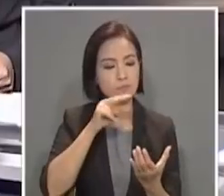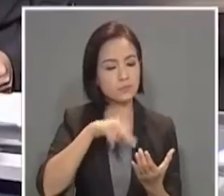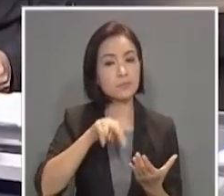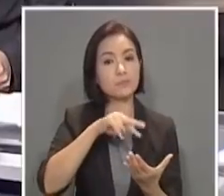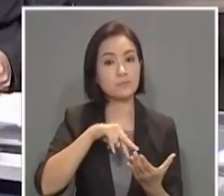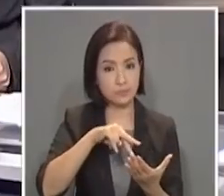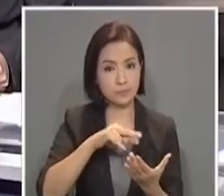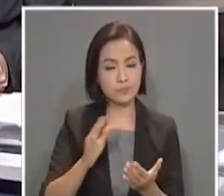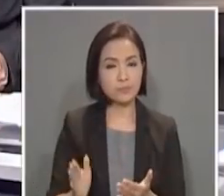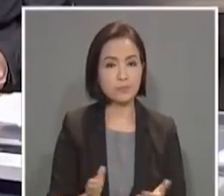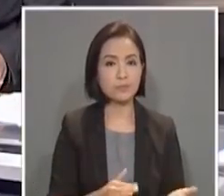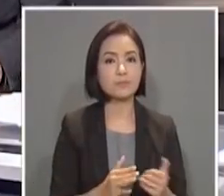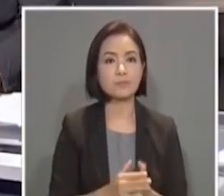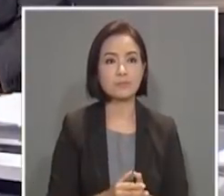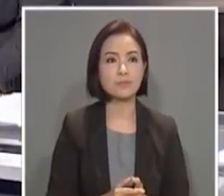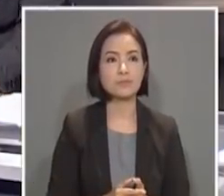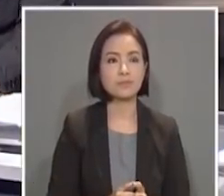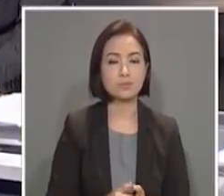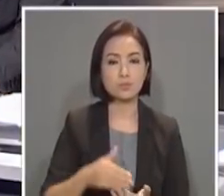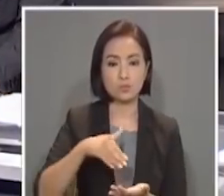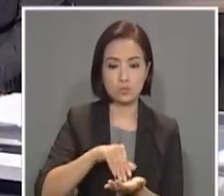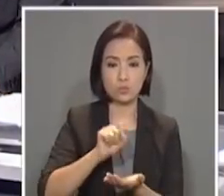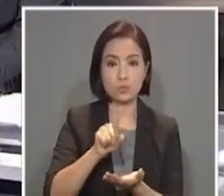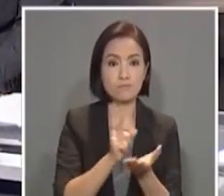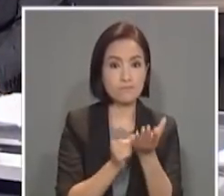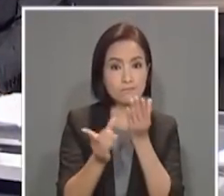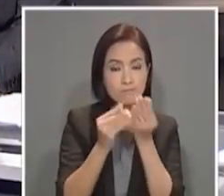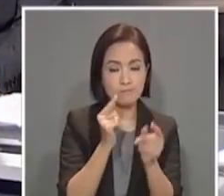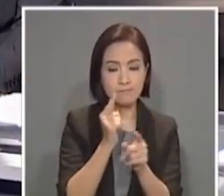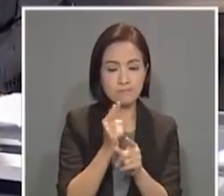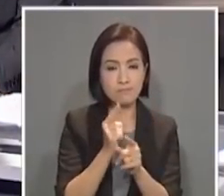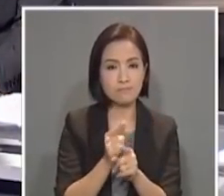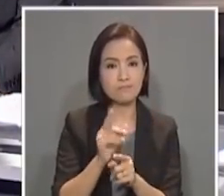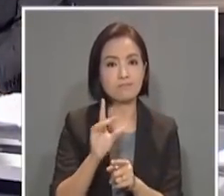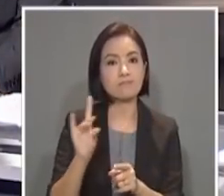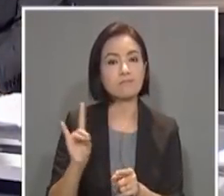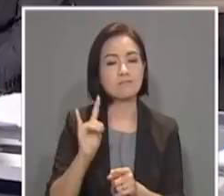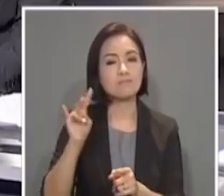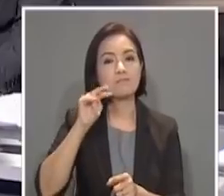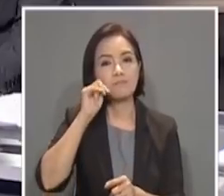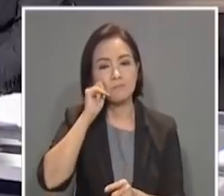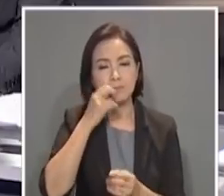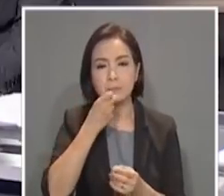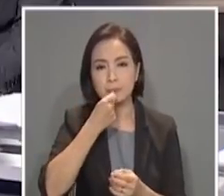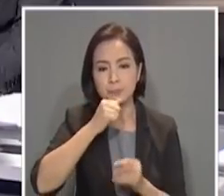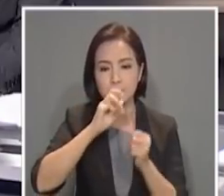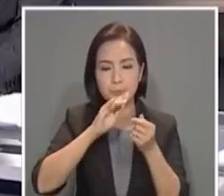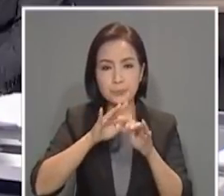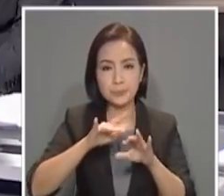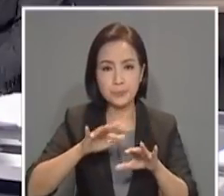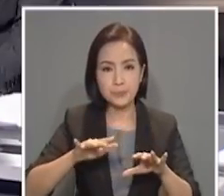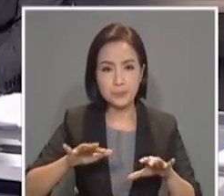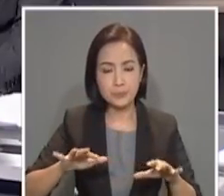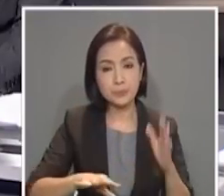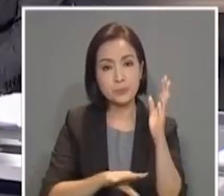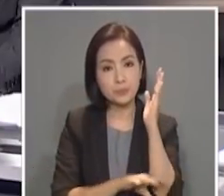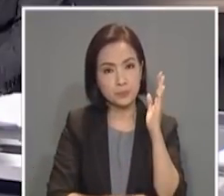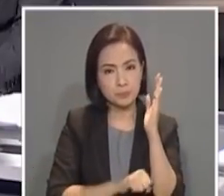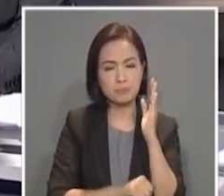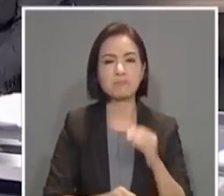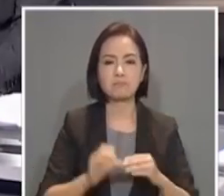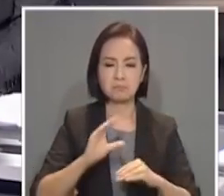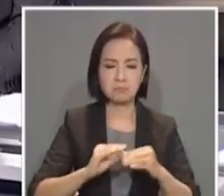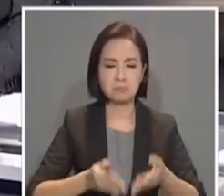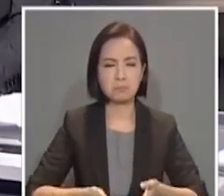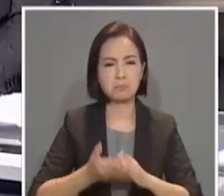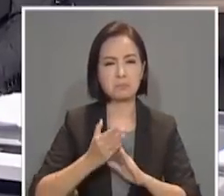มาดูอควาเรียมหอยสังหรือโครงการศูนย์การศึกษาการเพาะเลี้ยงสัตว์น้ำทะเลสาบสงขลานะครับที่มีปัญหาการก่อสร้างที่ล่าช้ามานานกว่า